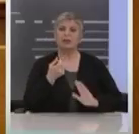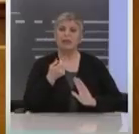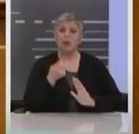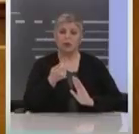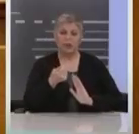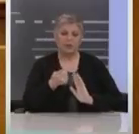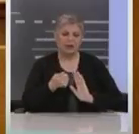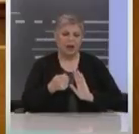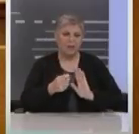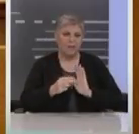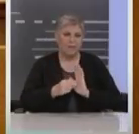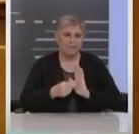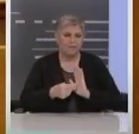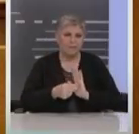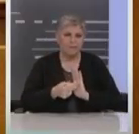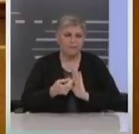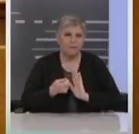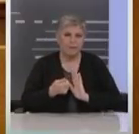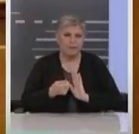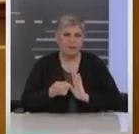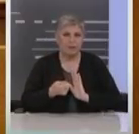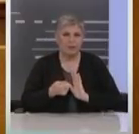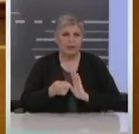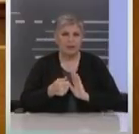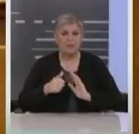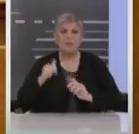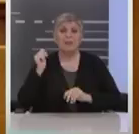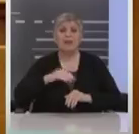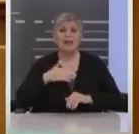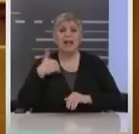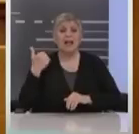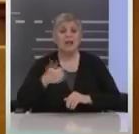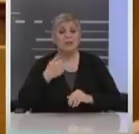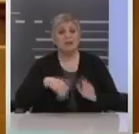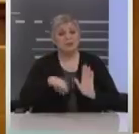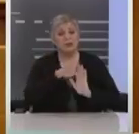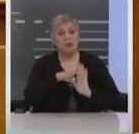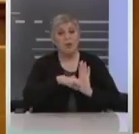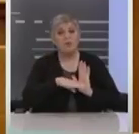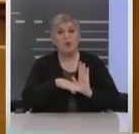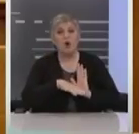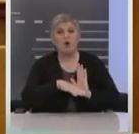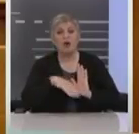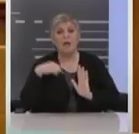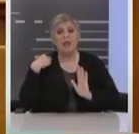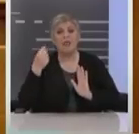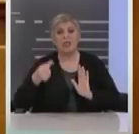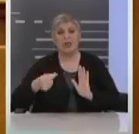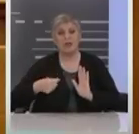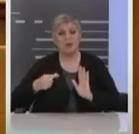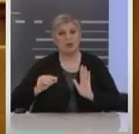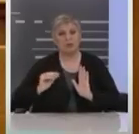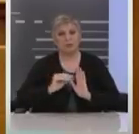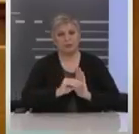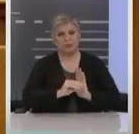συνθήκες, μόνο από το εθνικό σκέλος του προγράμματος δημοσίων επενδύσεων έχουμε εντάξει νέα αντιπλημμυρικά